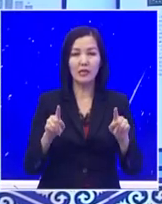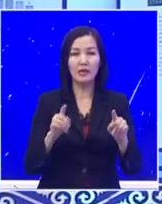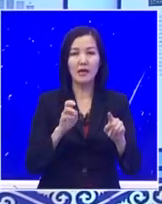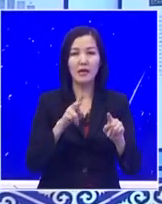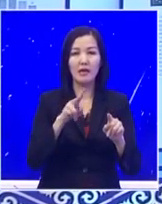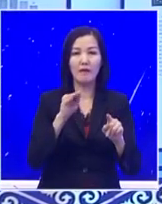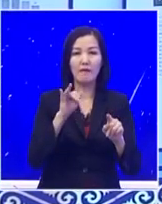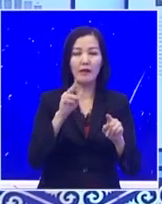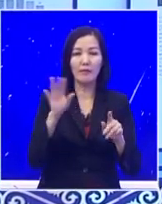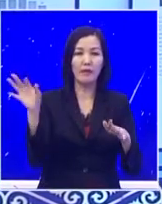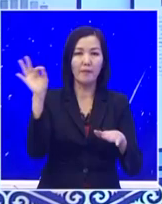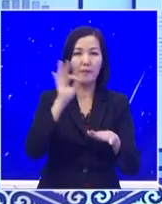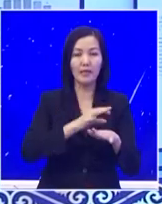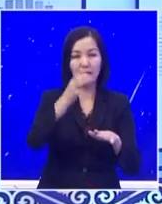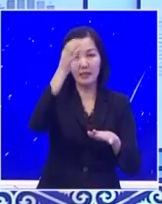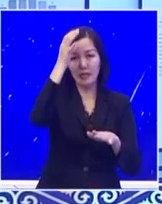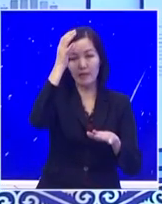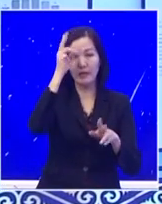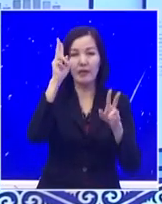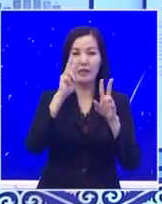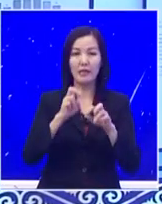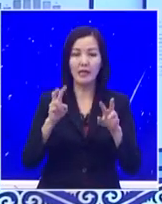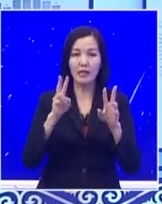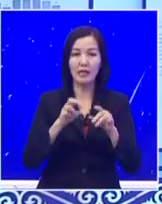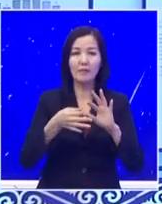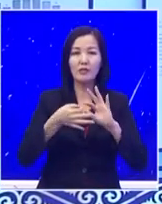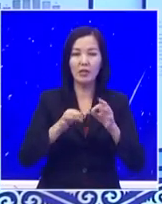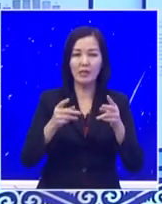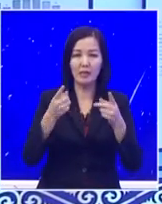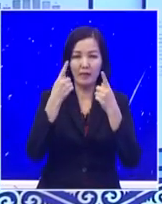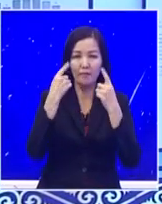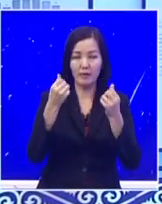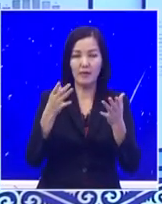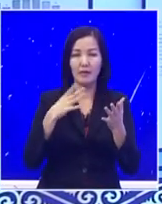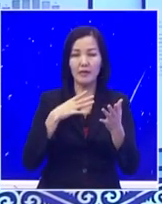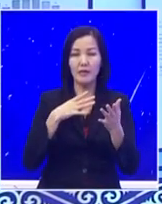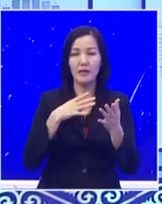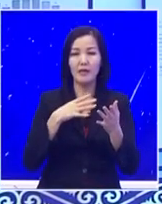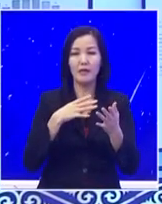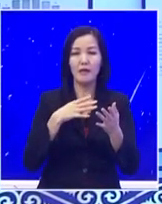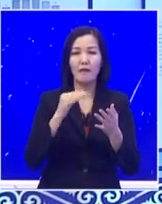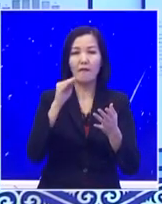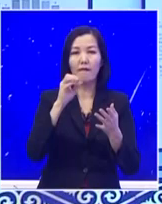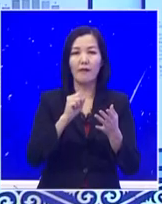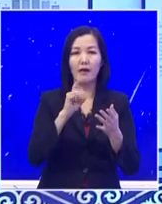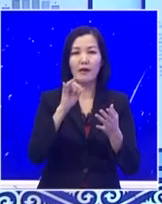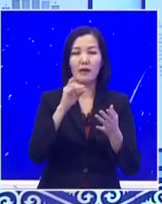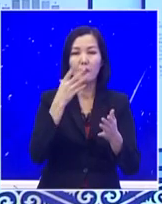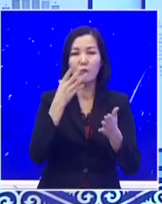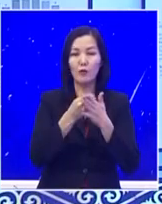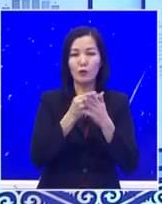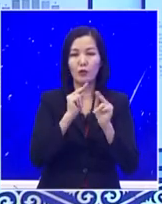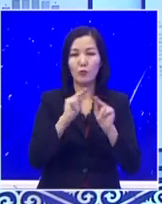ерекшелігі батыс ғылымын талқылап оның трактаттарын талдауында. Әл-Фараби жалпы өзінің ұстазы ретінде